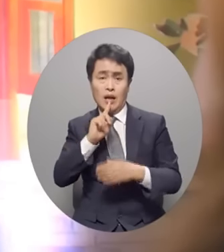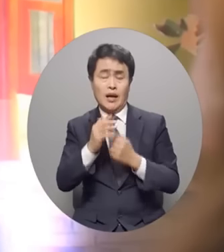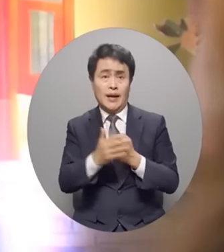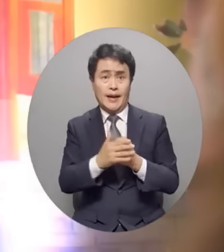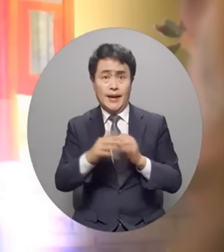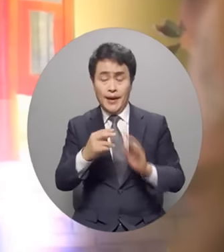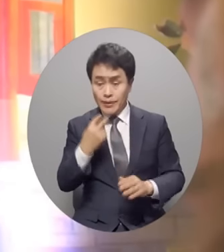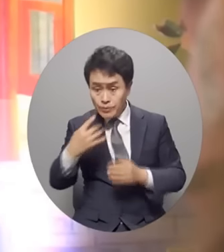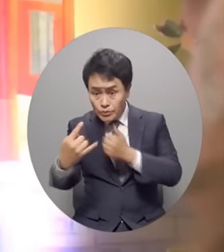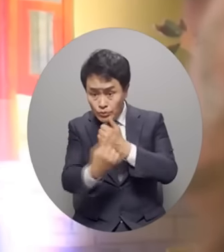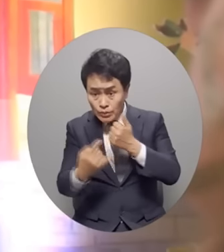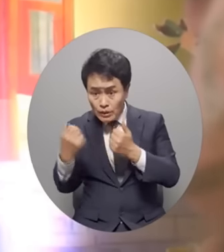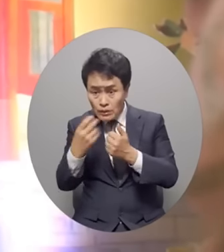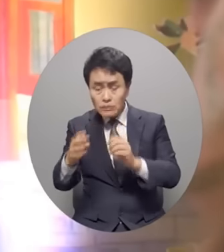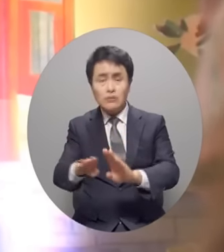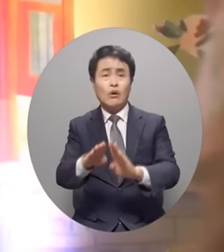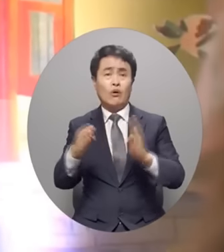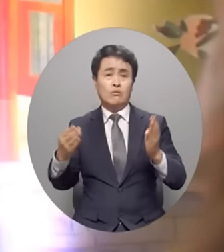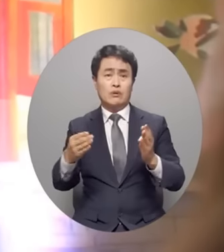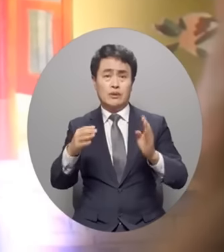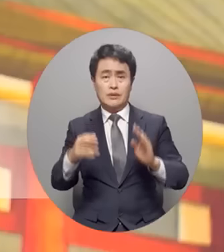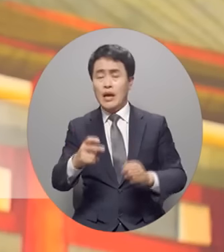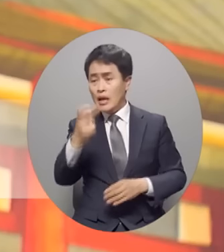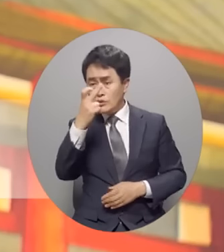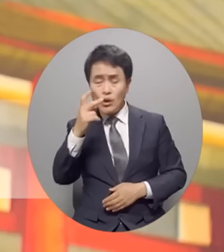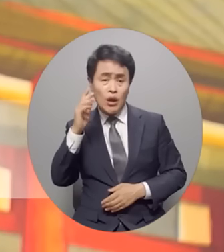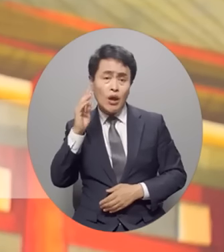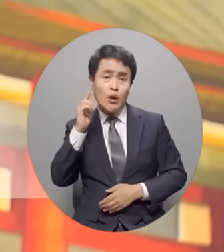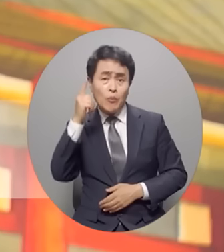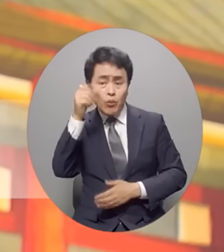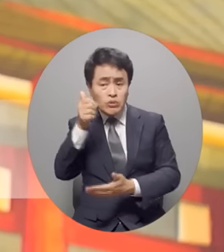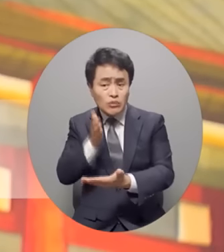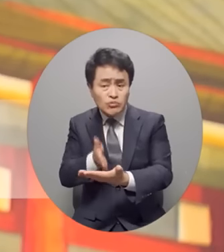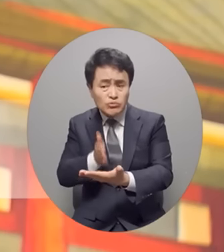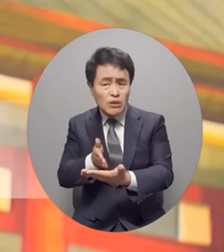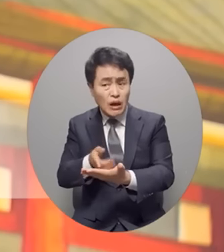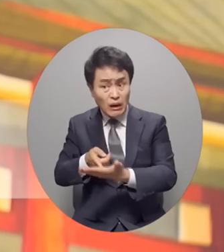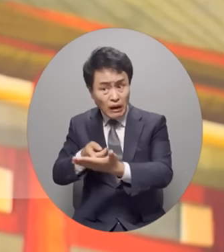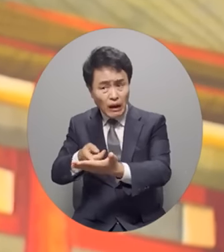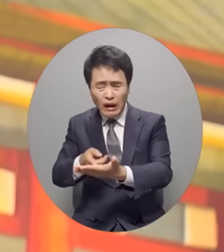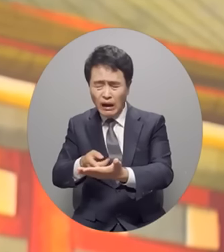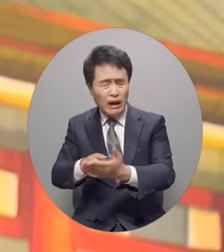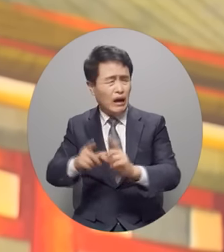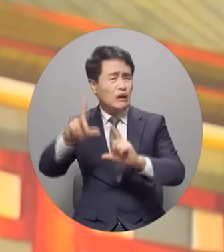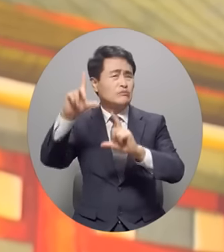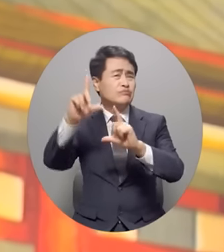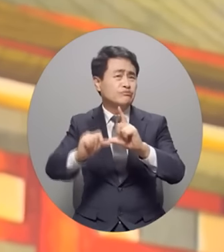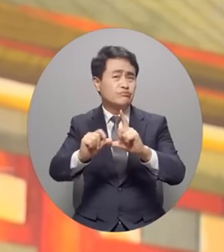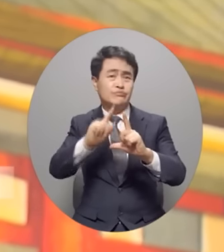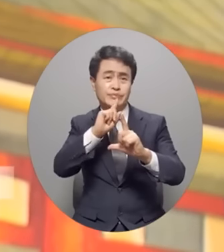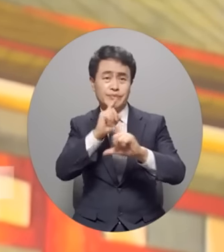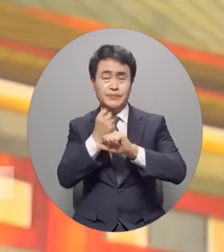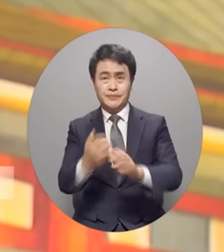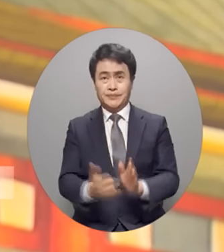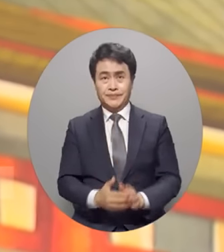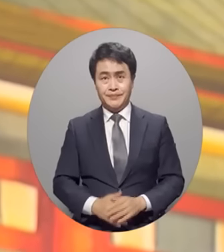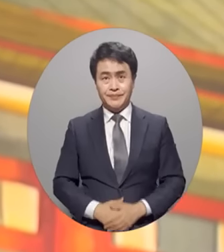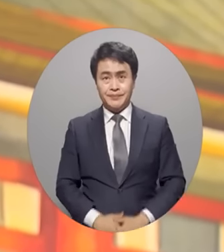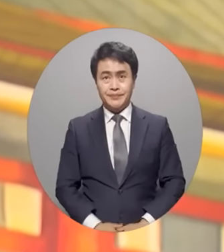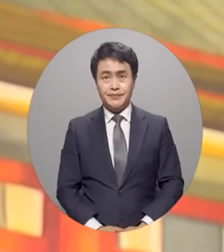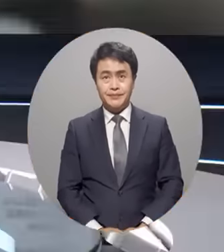수사심의 위가 다시 열린다 해도 최목사 주장이 받아들여질 가능성은 아주 낮다고 했습니다 MBC 뉴스 조희원 있니다